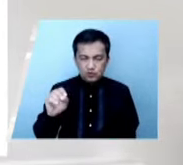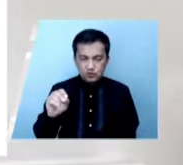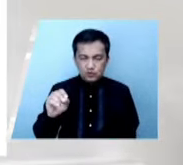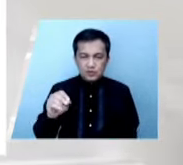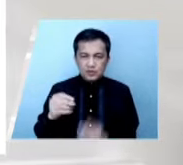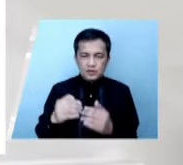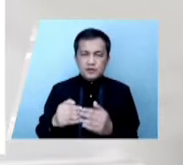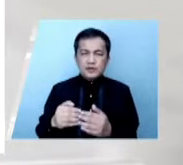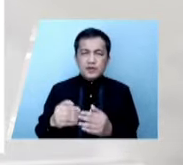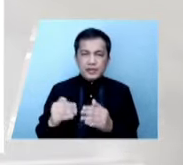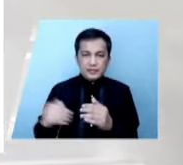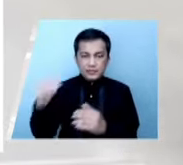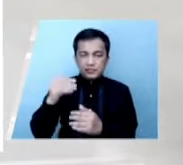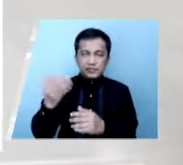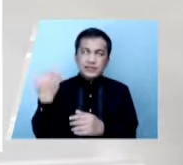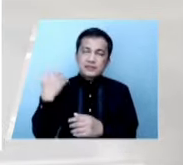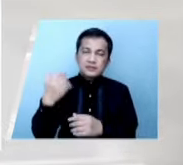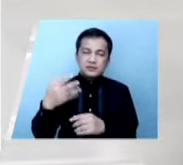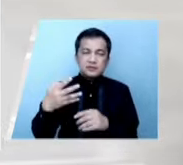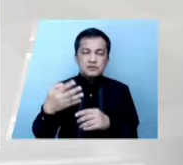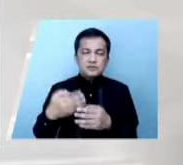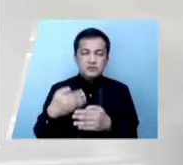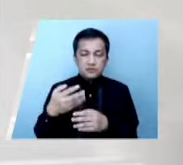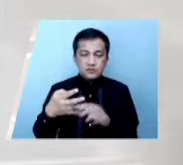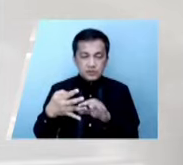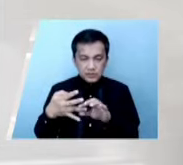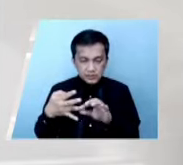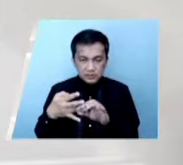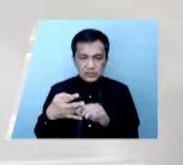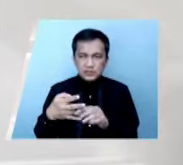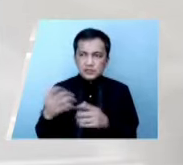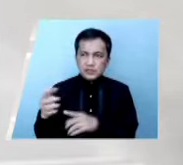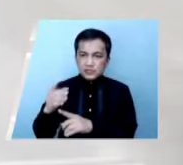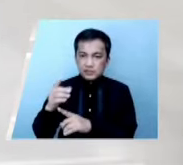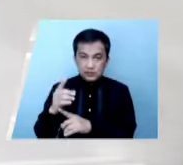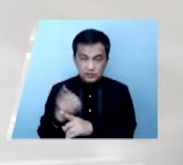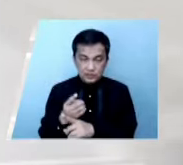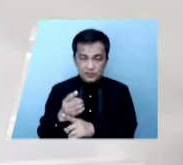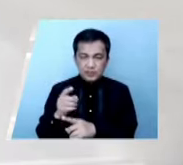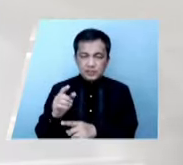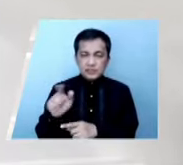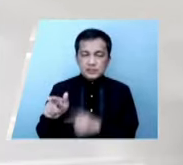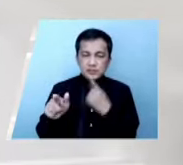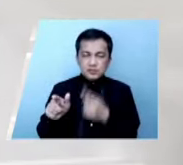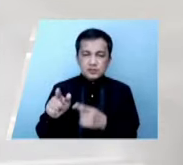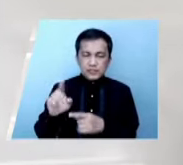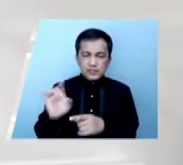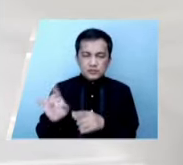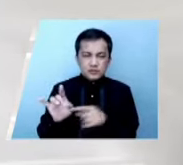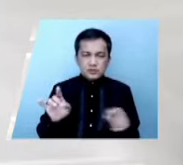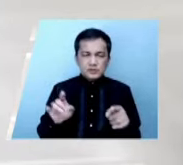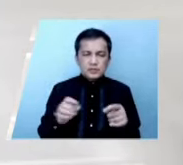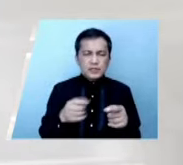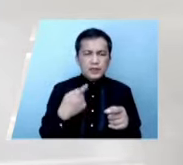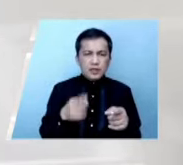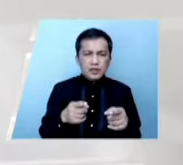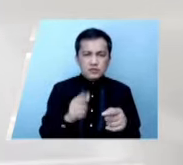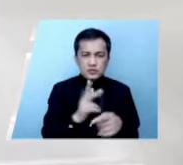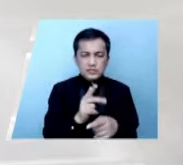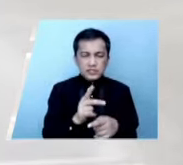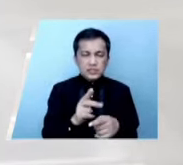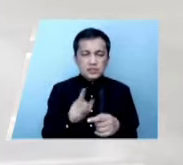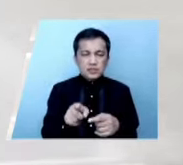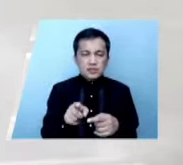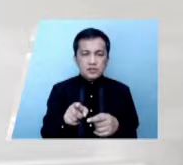quarter. Ginawa ang survey mula December 8 hanggang 11, 2023 sa 1,200 respondents,